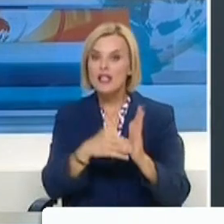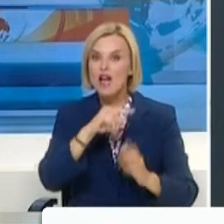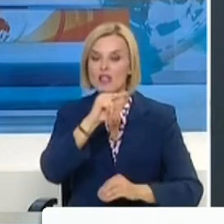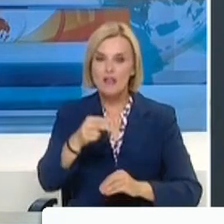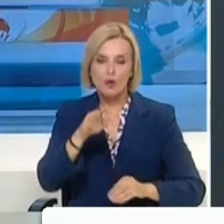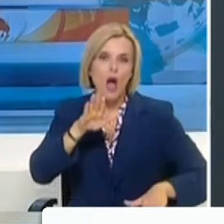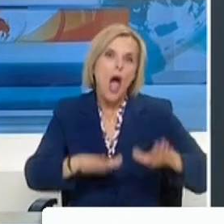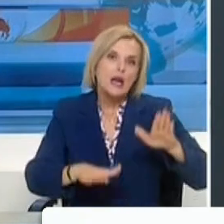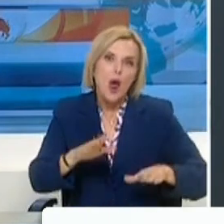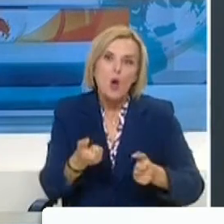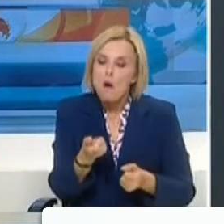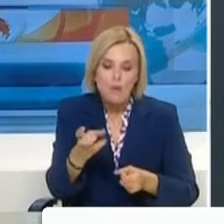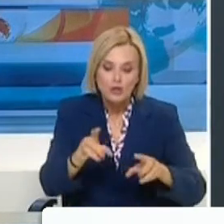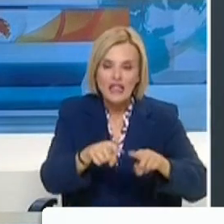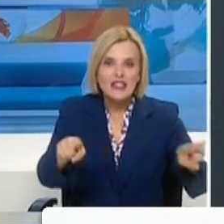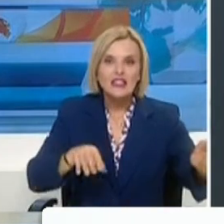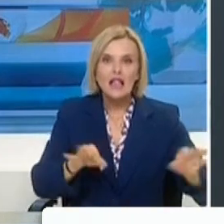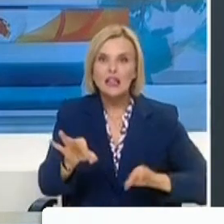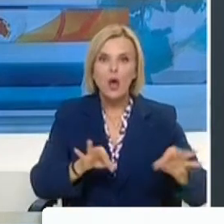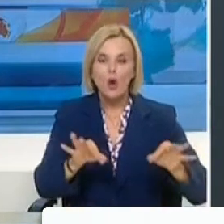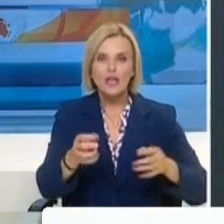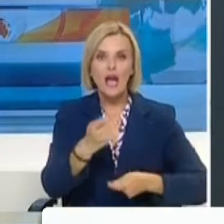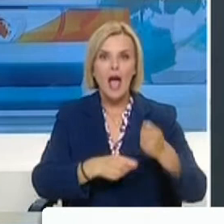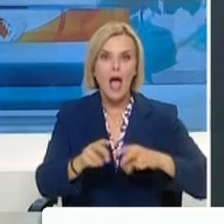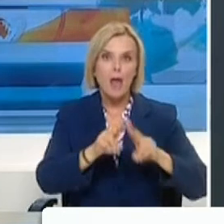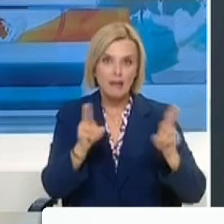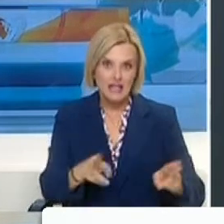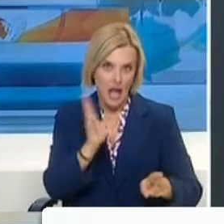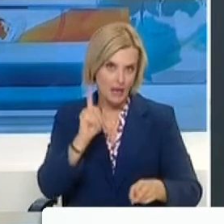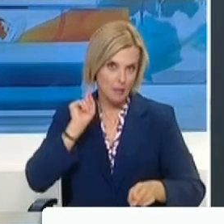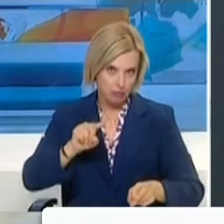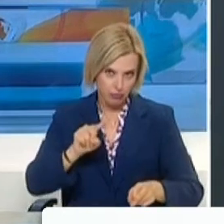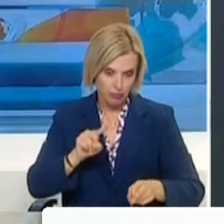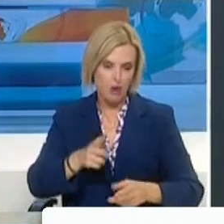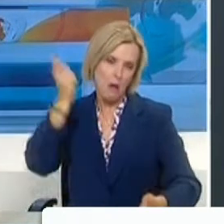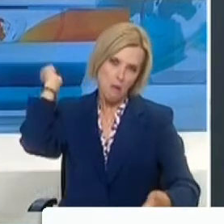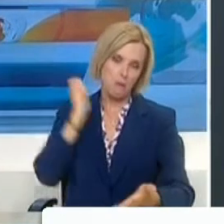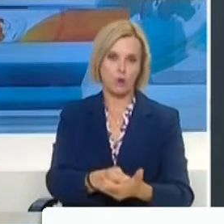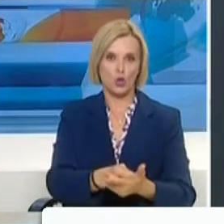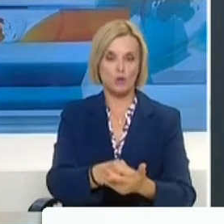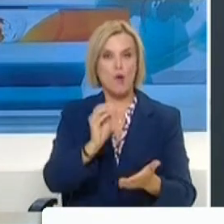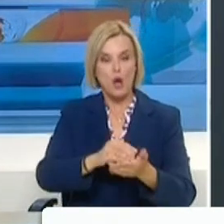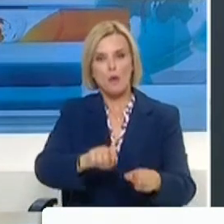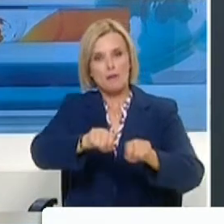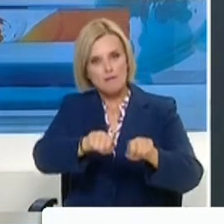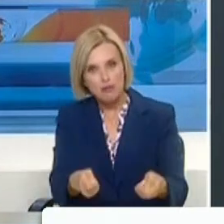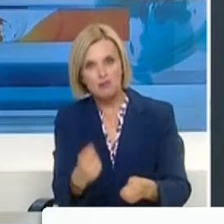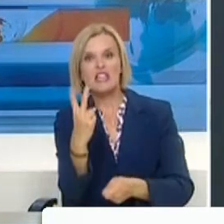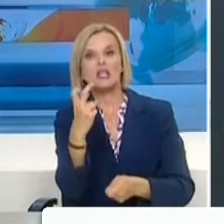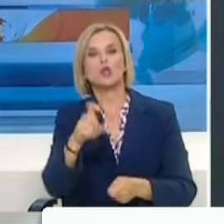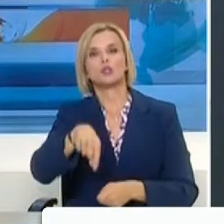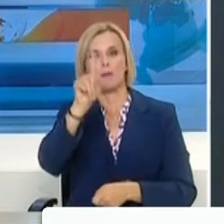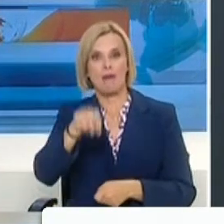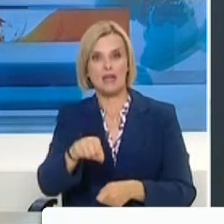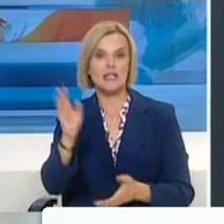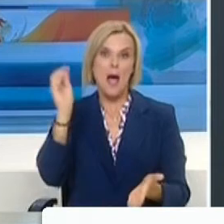των τετραγωνικών μέτρων και η λειτουργία της επιχείρησης θα αναστέλλεται για 30 ημέρες. Σε περίπτωση δεύτερης παράβασης, τόσο το